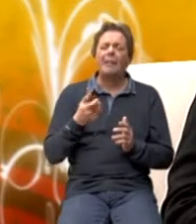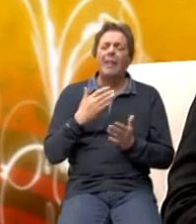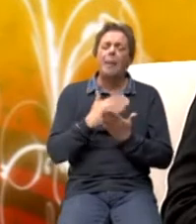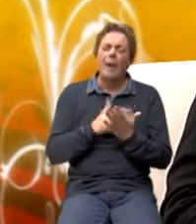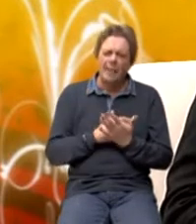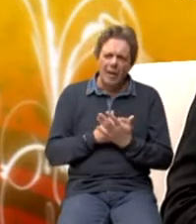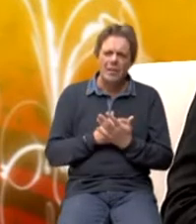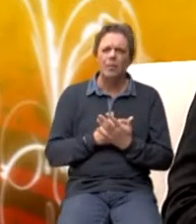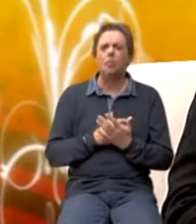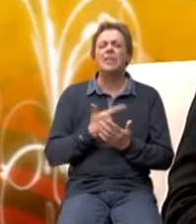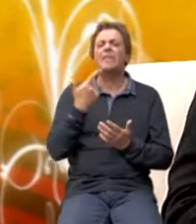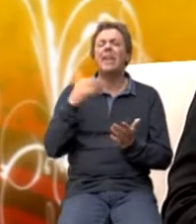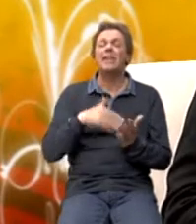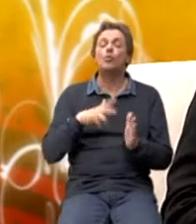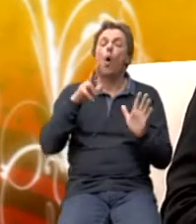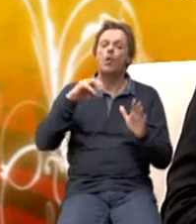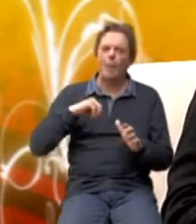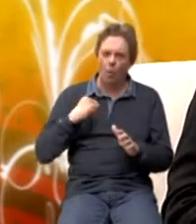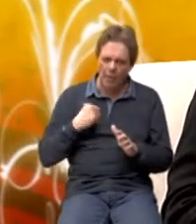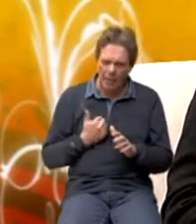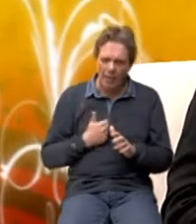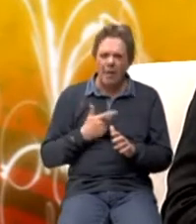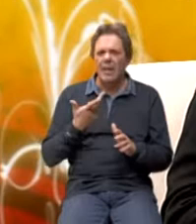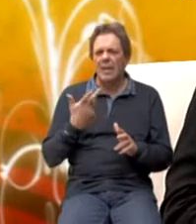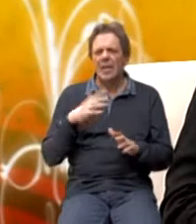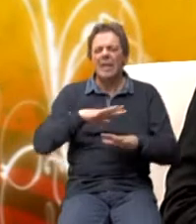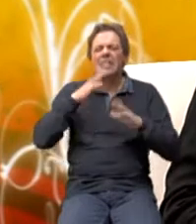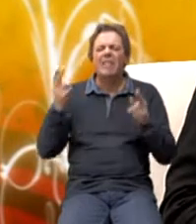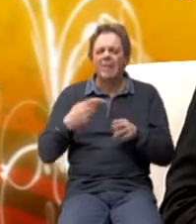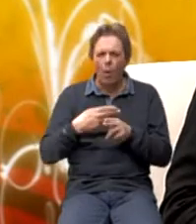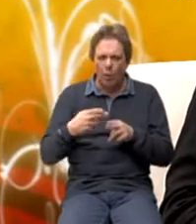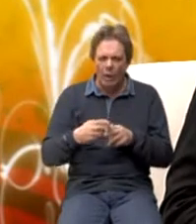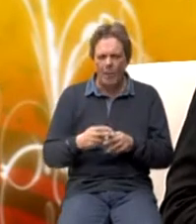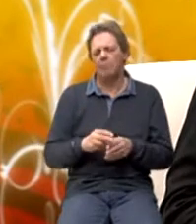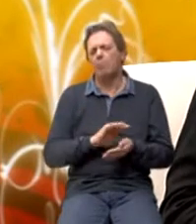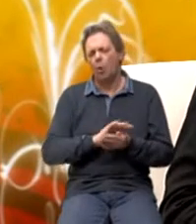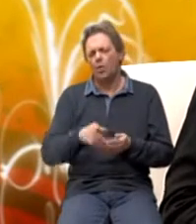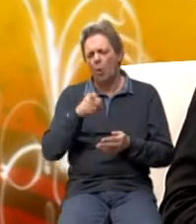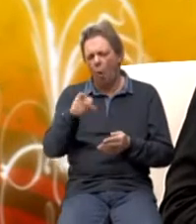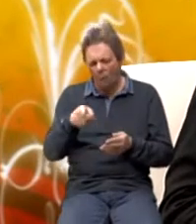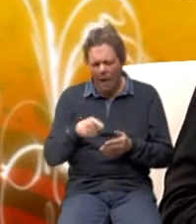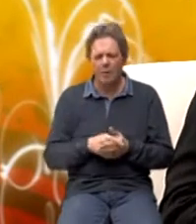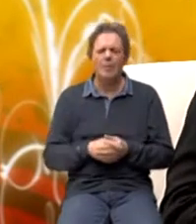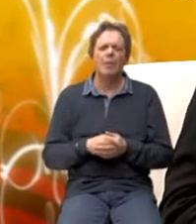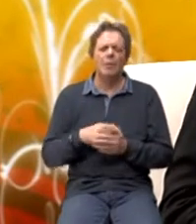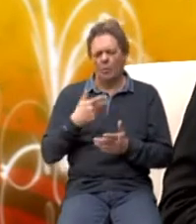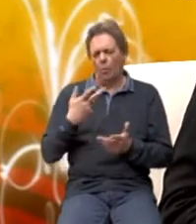uredbom 889 iz 2008. godine i naravno sve te uredbe, osobito ovu provedbenu uredbu, uredbu